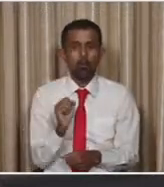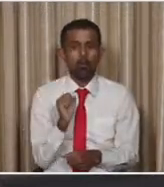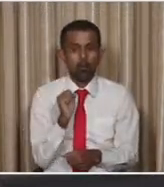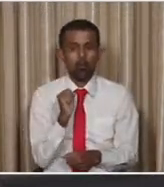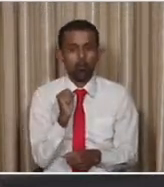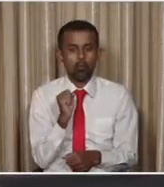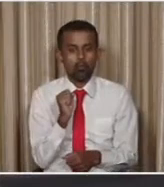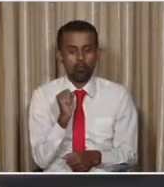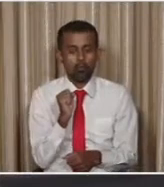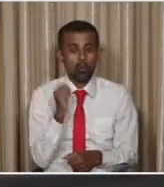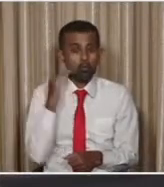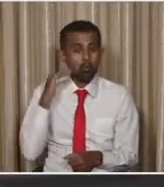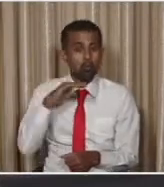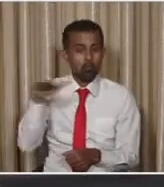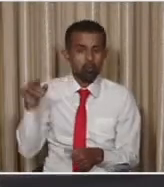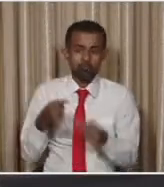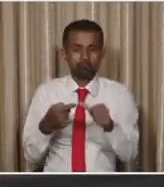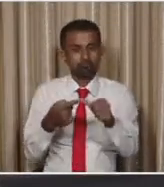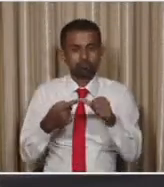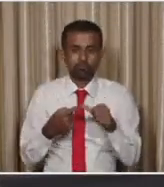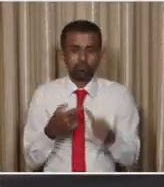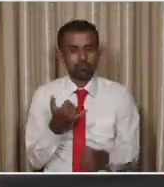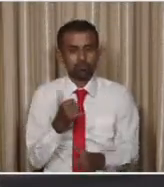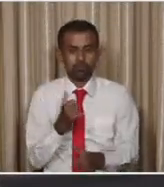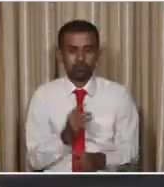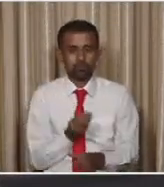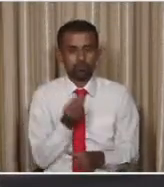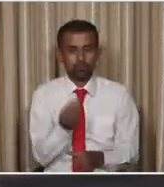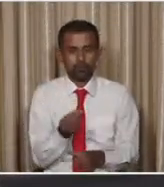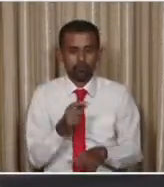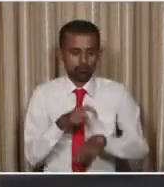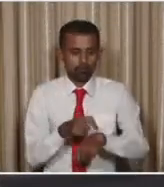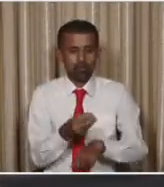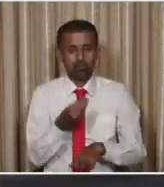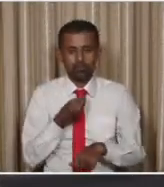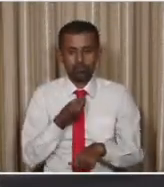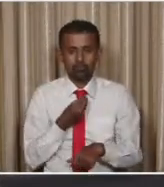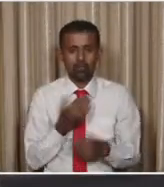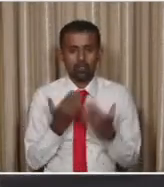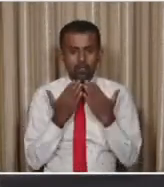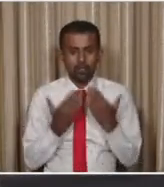එක පිළිබඳව ජනතාව උත්තර දේවි කියන එක මතක් කරමින් අවස්ථාව ලබා දීම ගැන ස්තුතිවන්තයි.